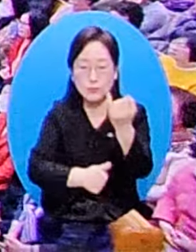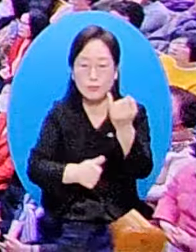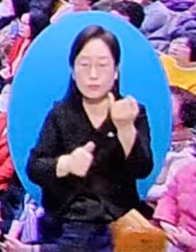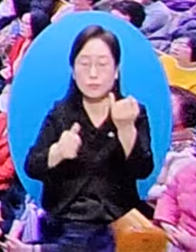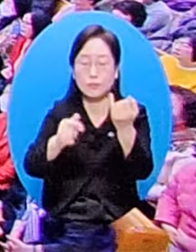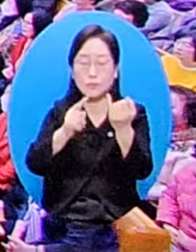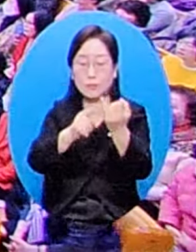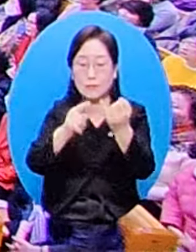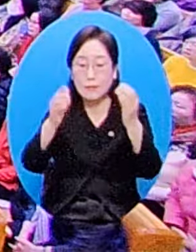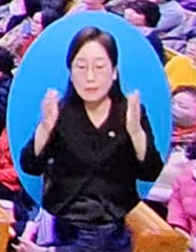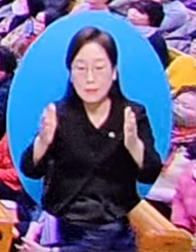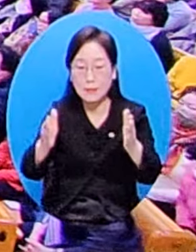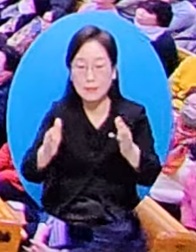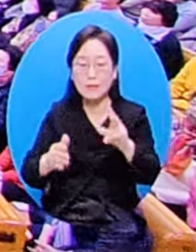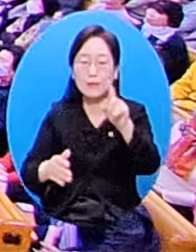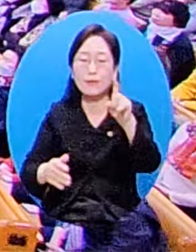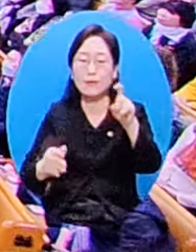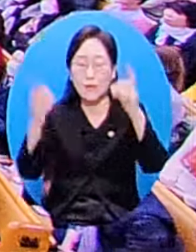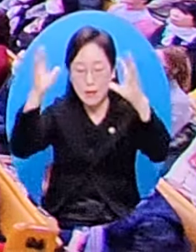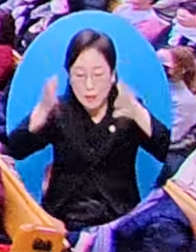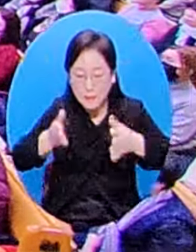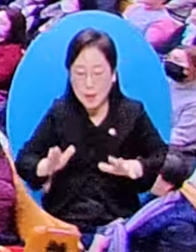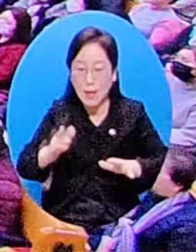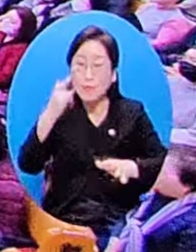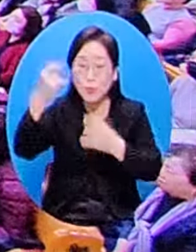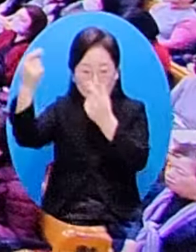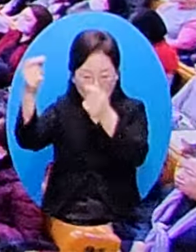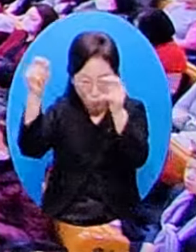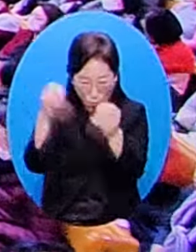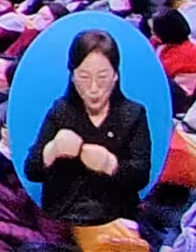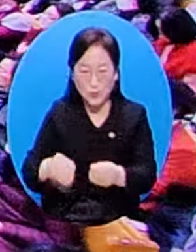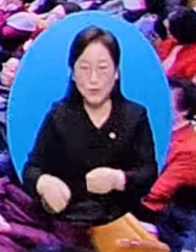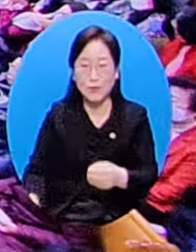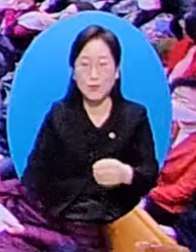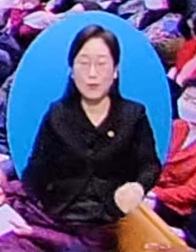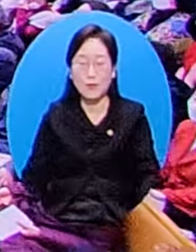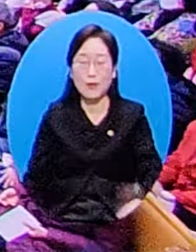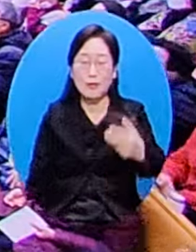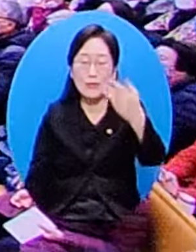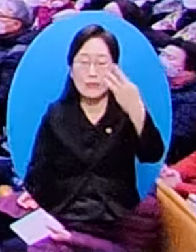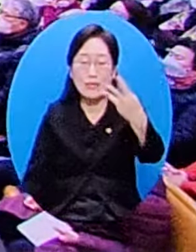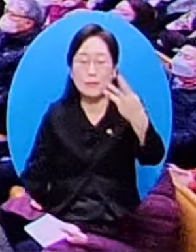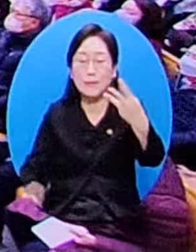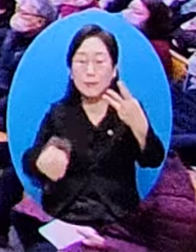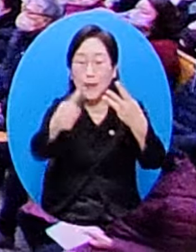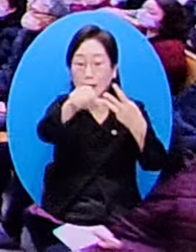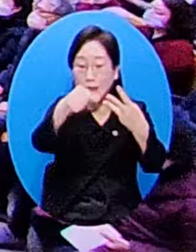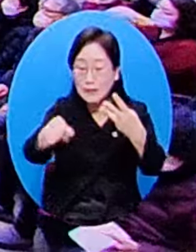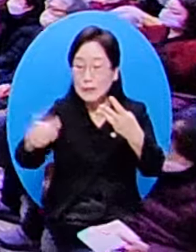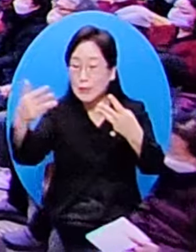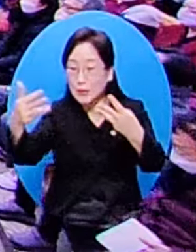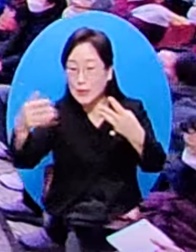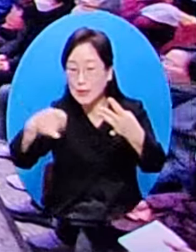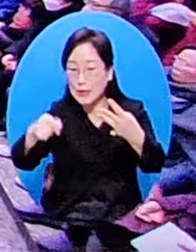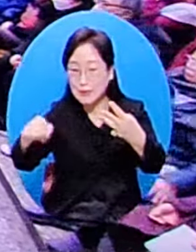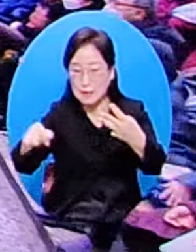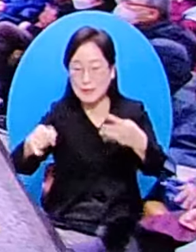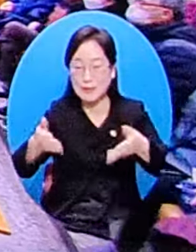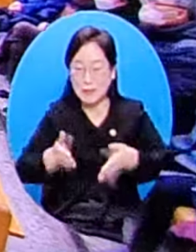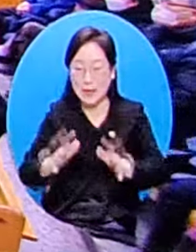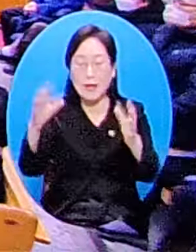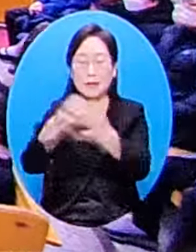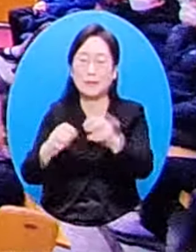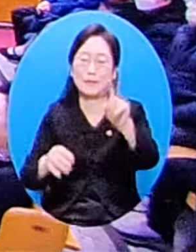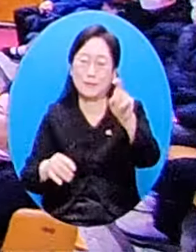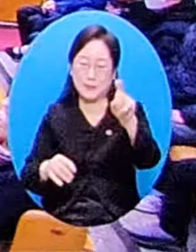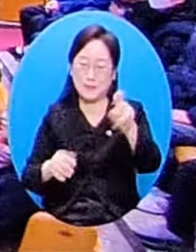피어폰트와의 사이에서 11명 3남 8녀 자녀를 또 낳았습니다. 11명씩 만나면 좋은 일이 날 것 같습니다.